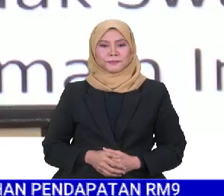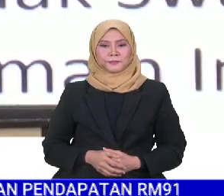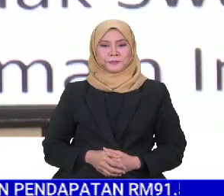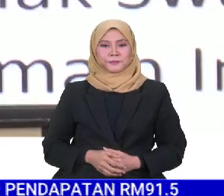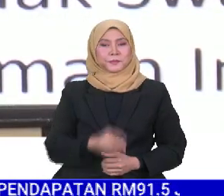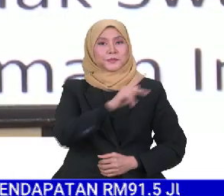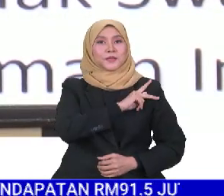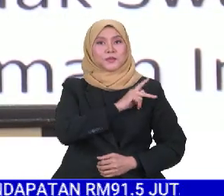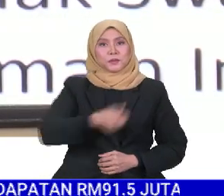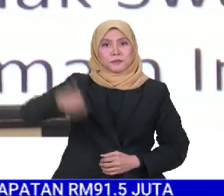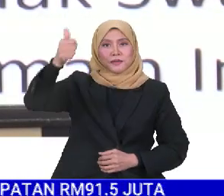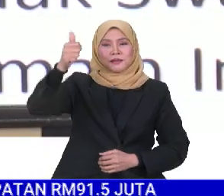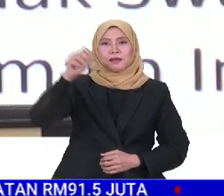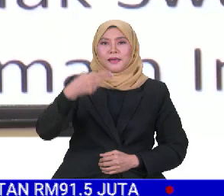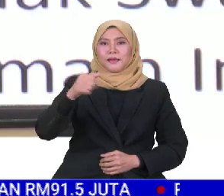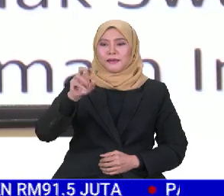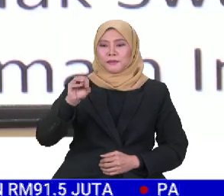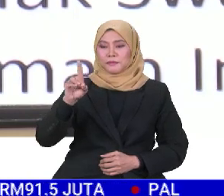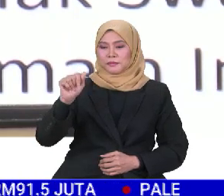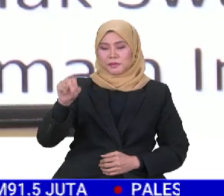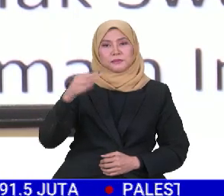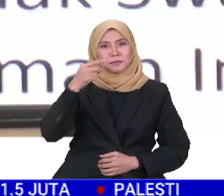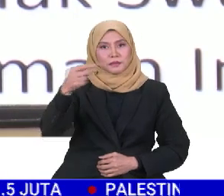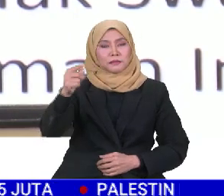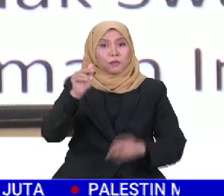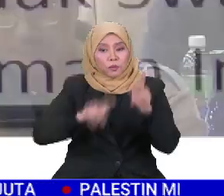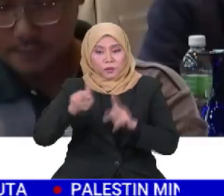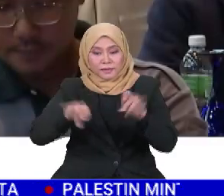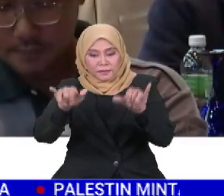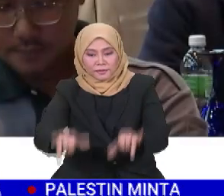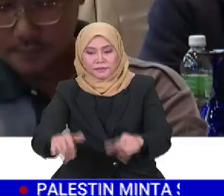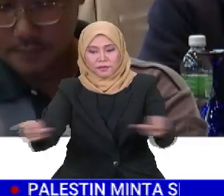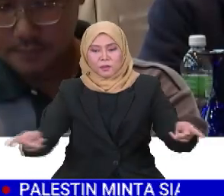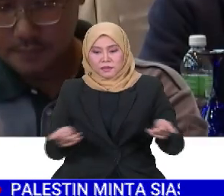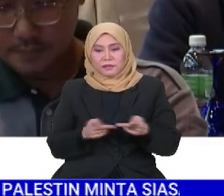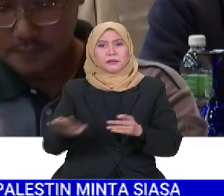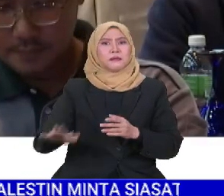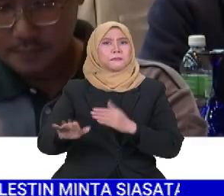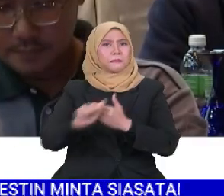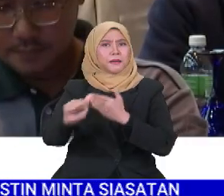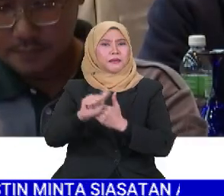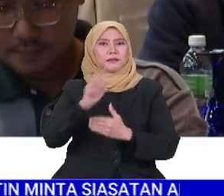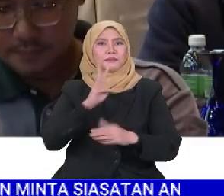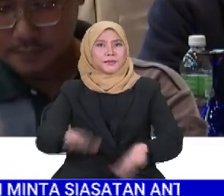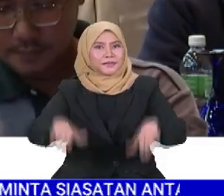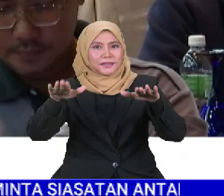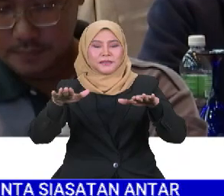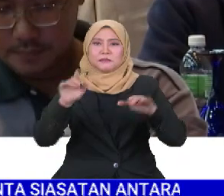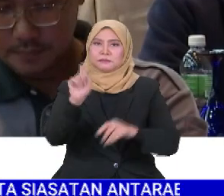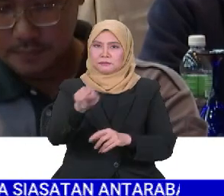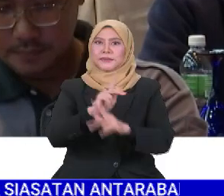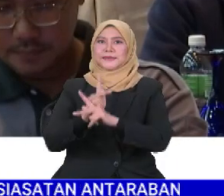ketua pengarahnya penduduk yang tinggal dan berada di kawasan berisiko banjir perlu